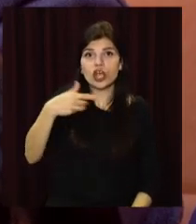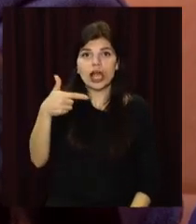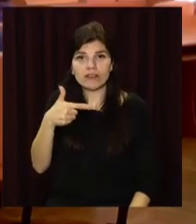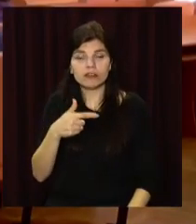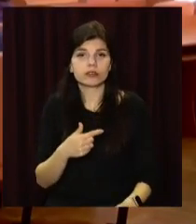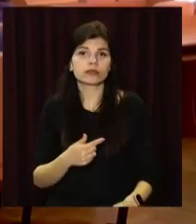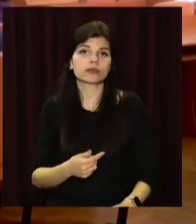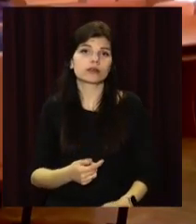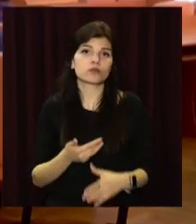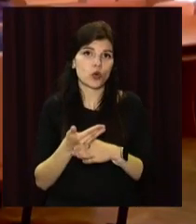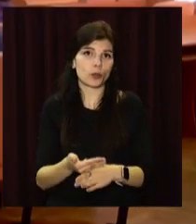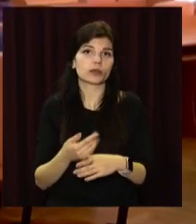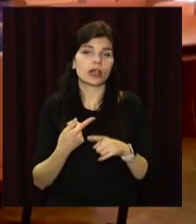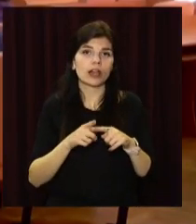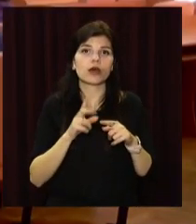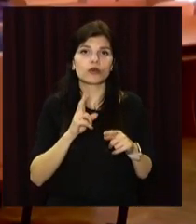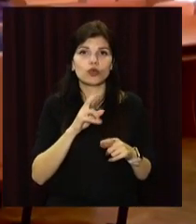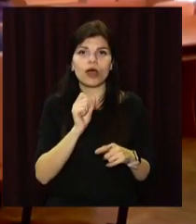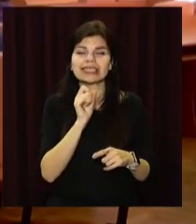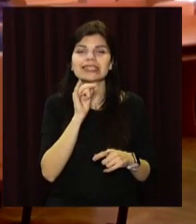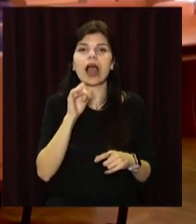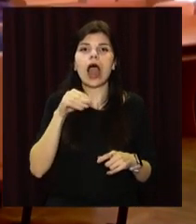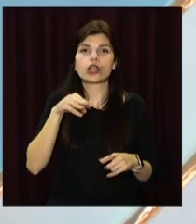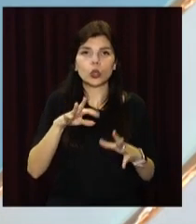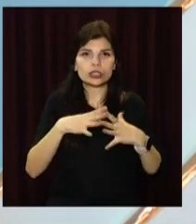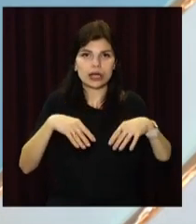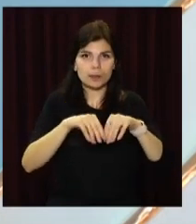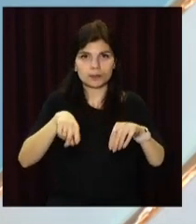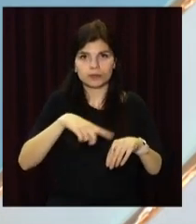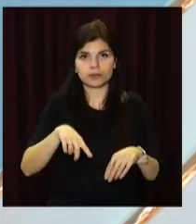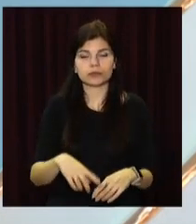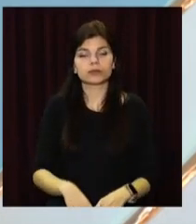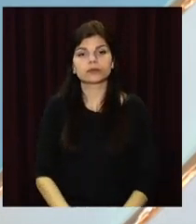гривень. Анастасія Васильєва, Максим Олещенко, Сергій Солома, Open News, телеканал «Відкритий».